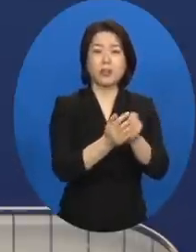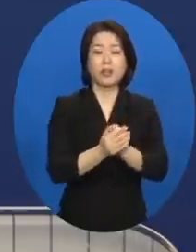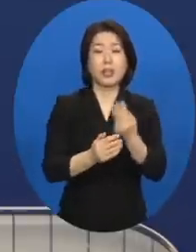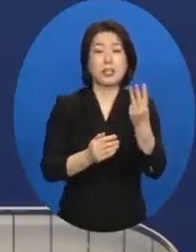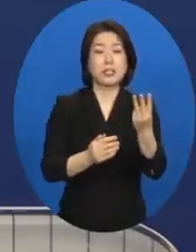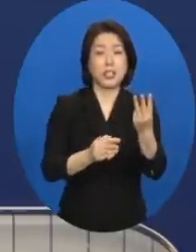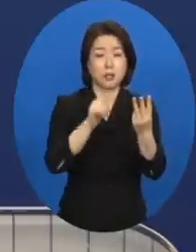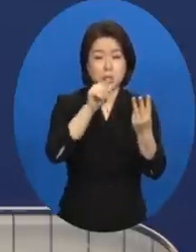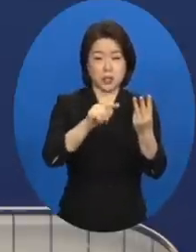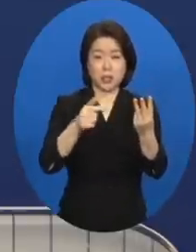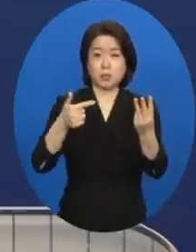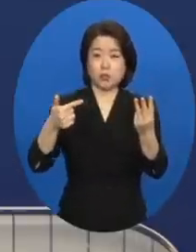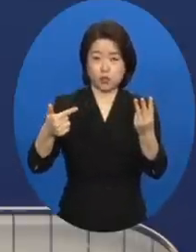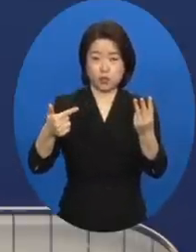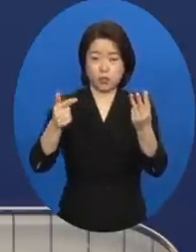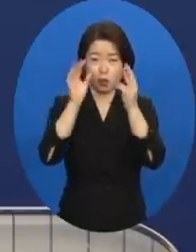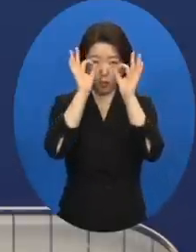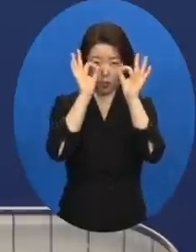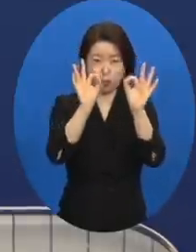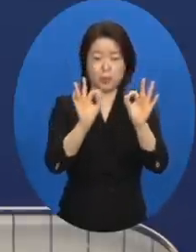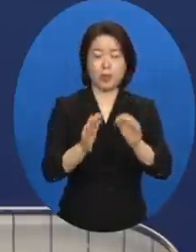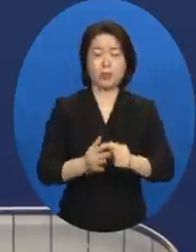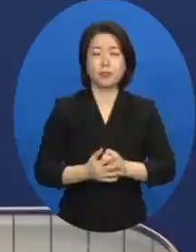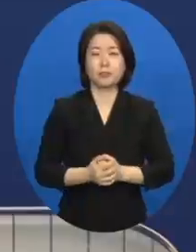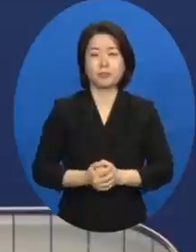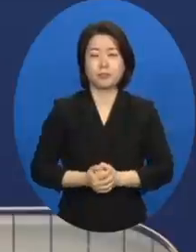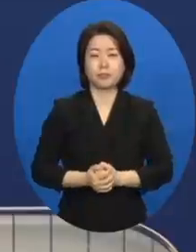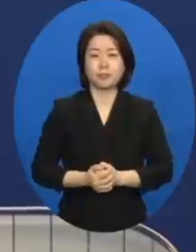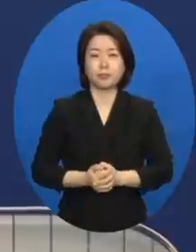3장 6절에 보면